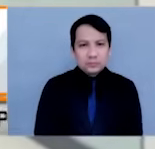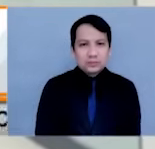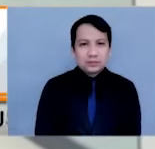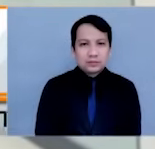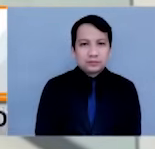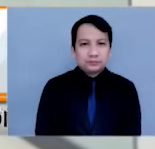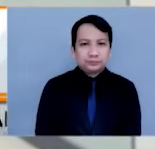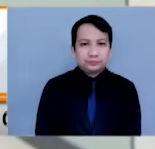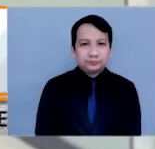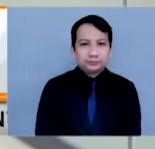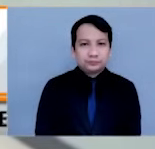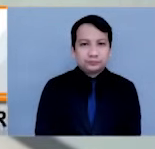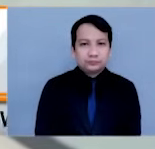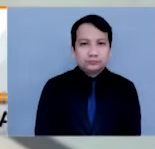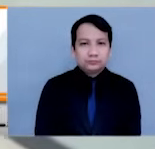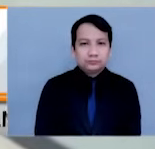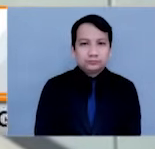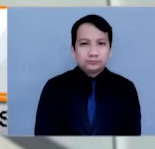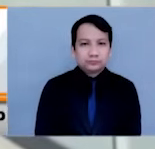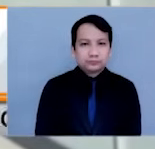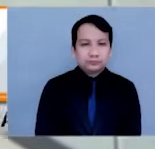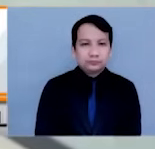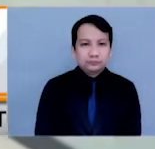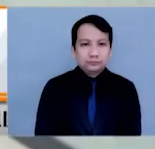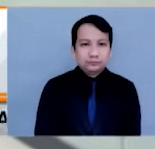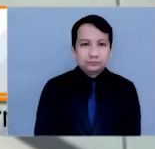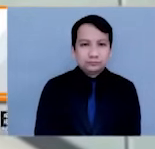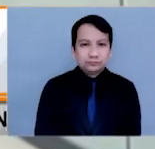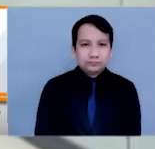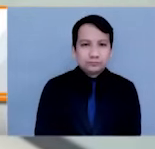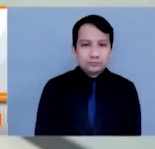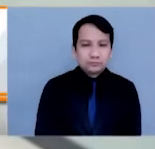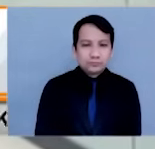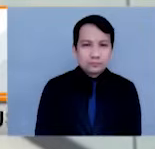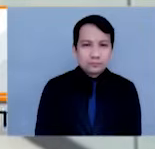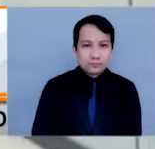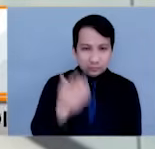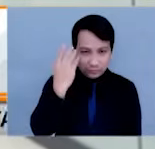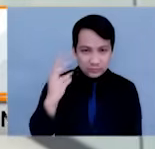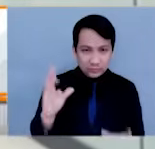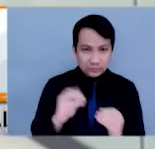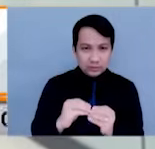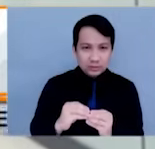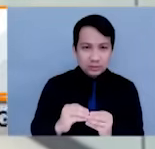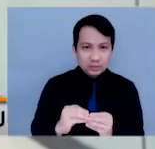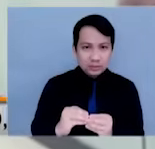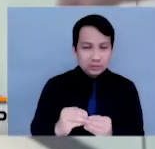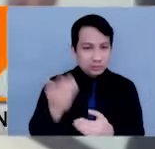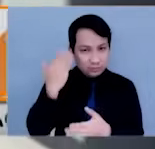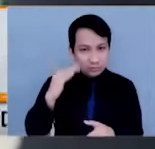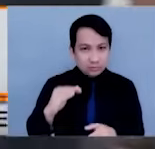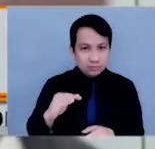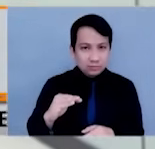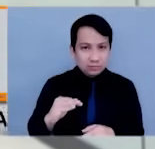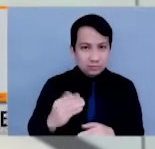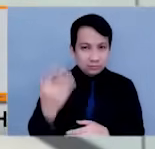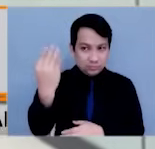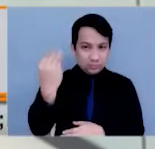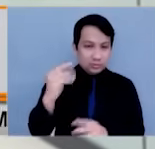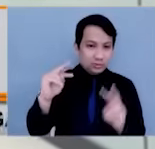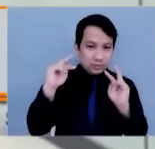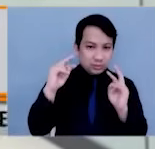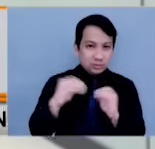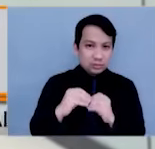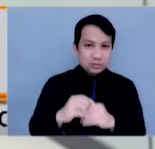camera, tumingin kami. Siyempre, pag tinignan ganyan, di ba pala kung ano ginagawa nito, ano papakute pala, di ba? But if we're going to look at it, tapos